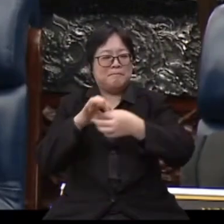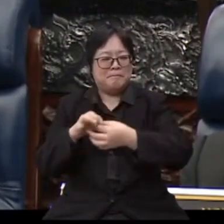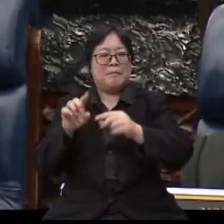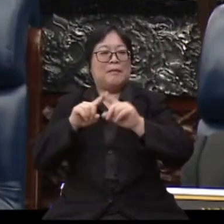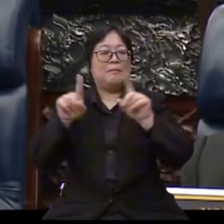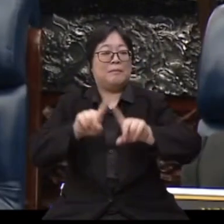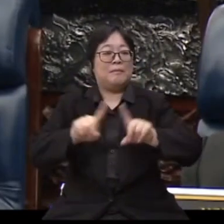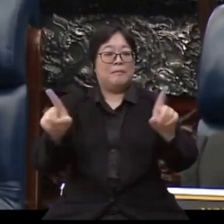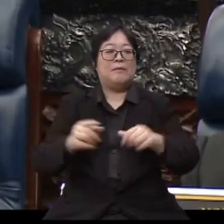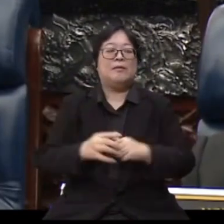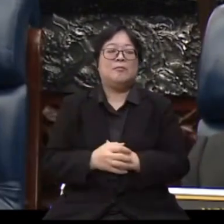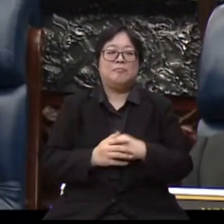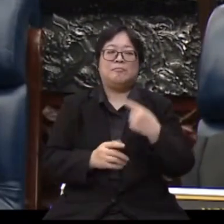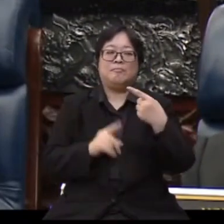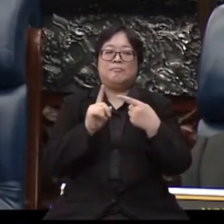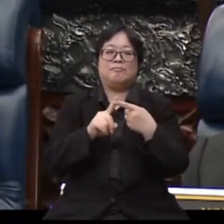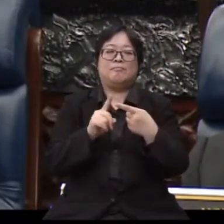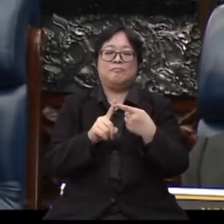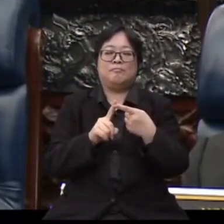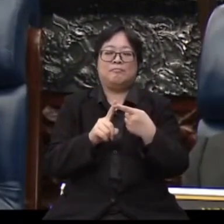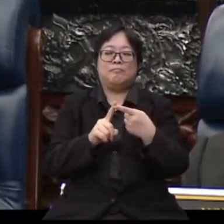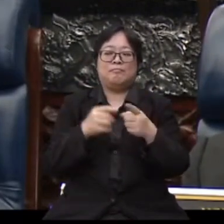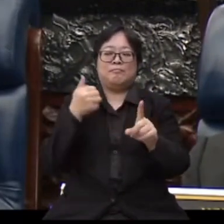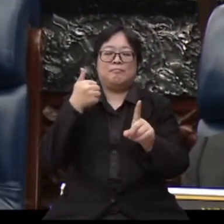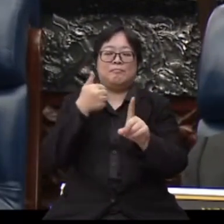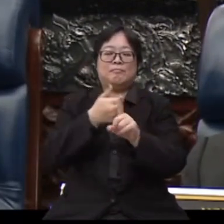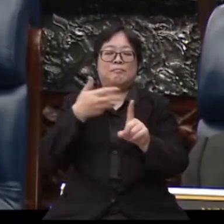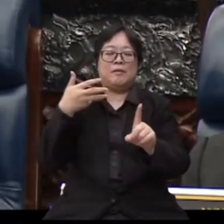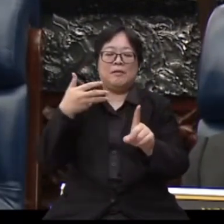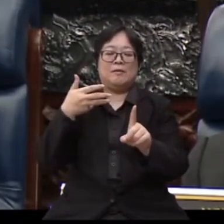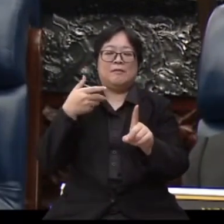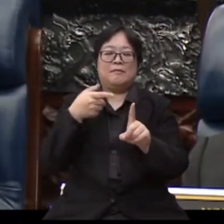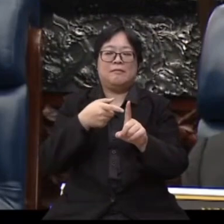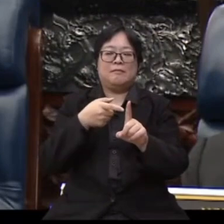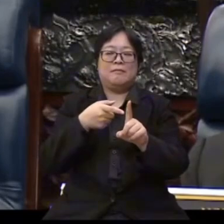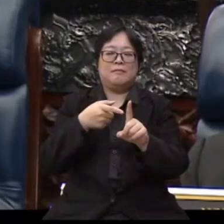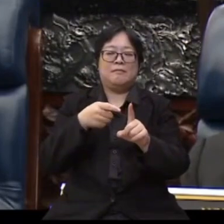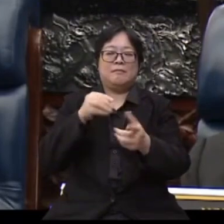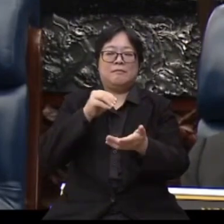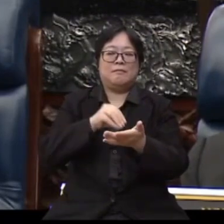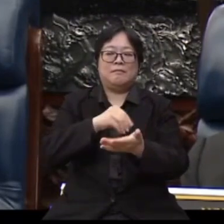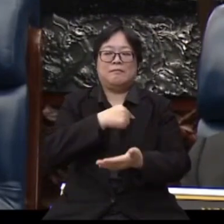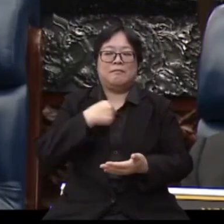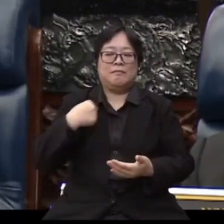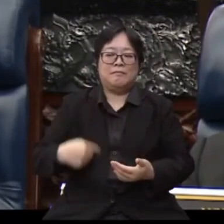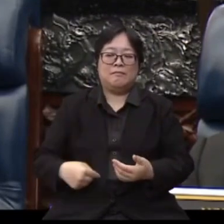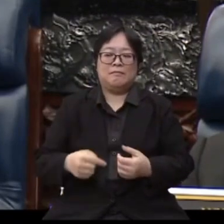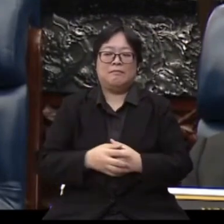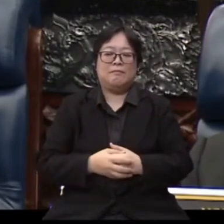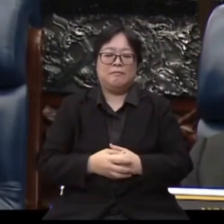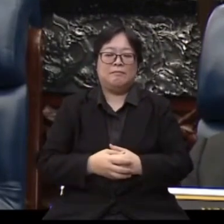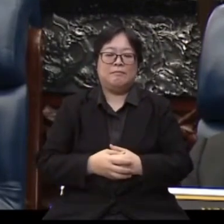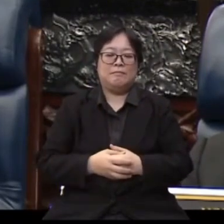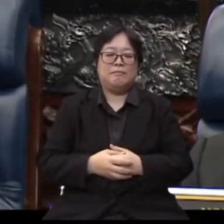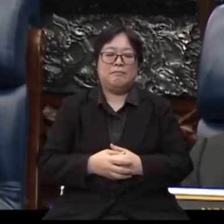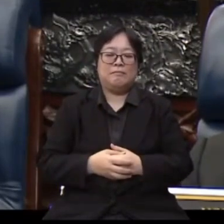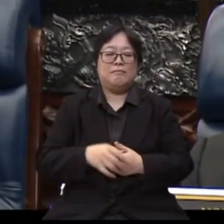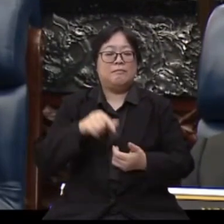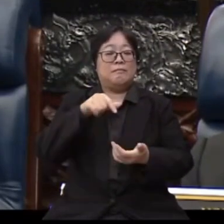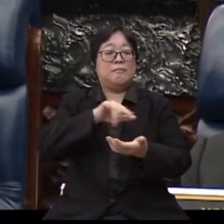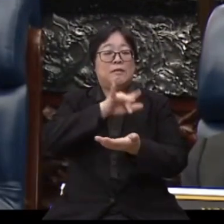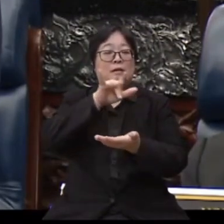agak berbeza. Pertama, soal impak yang berlaku di China sebagai